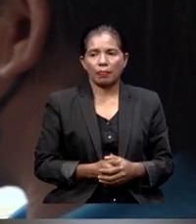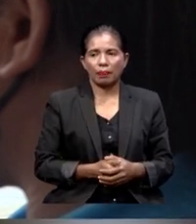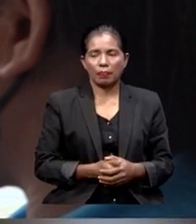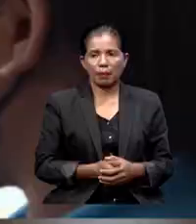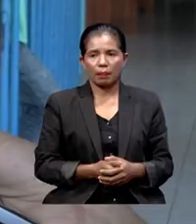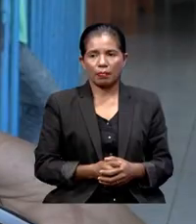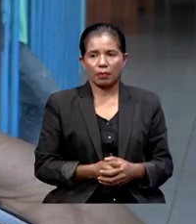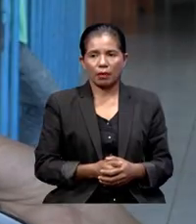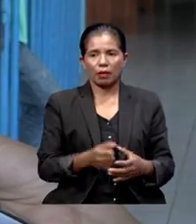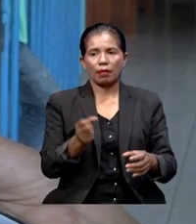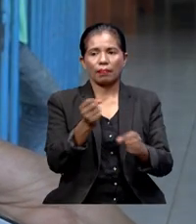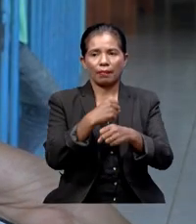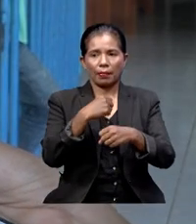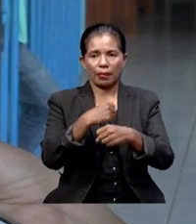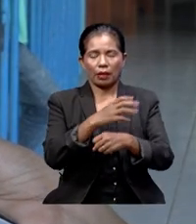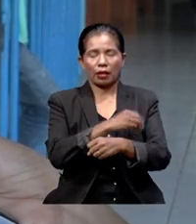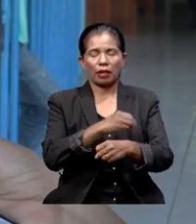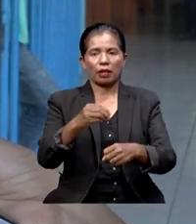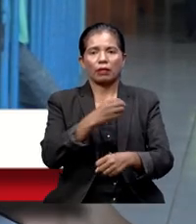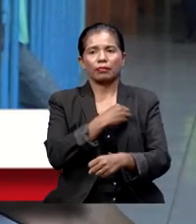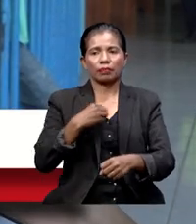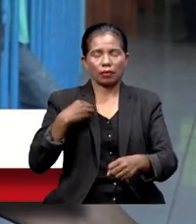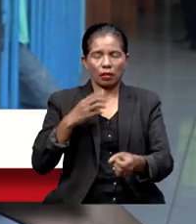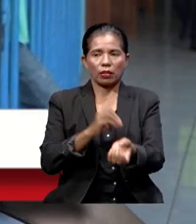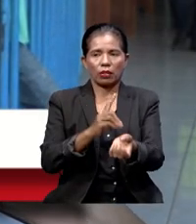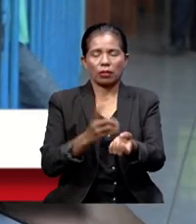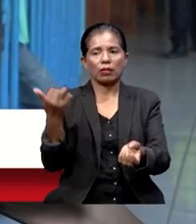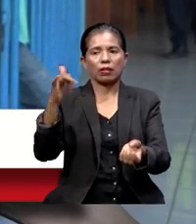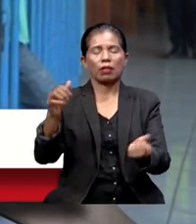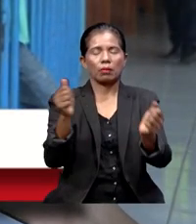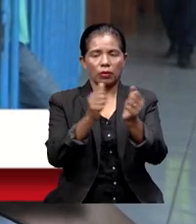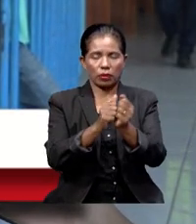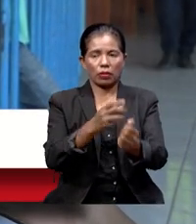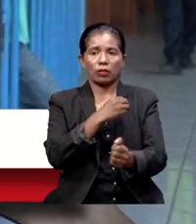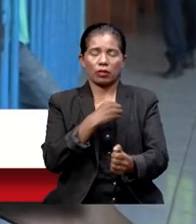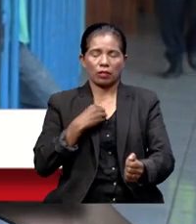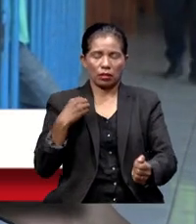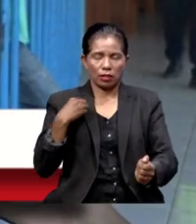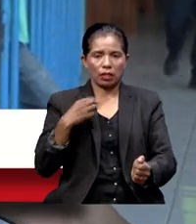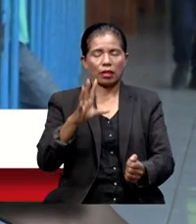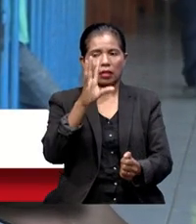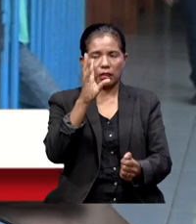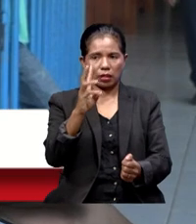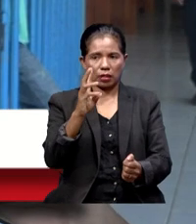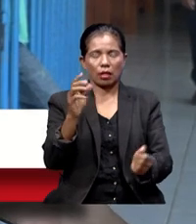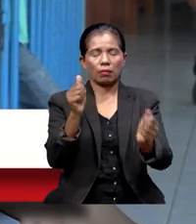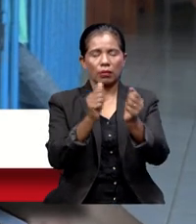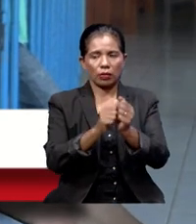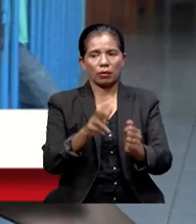be kemo ho radioterapi terapi to sir dian kemo to dalane i radioterapi to tolnulu racing